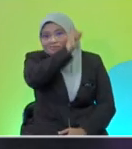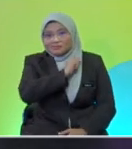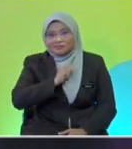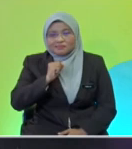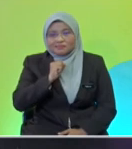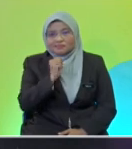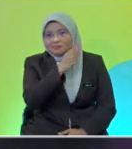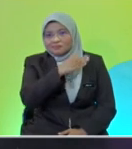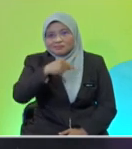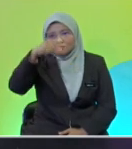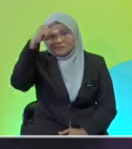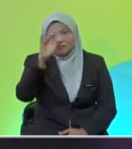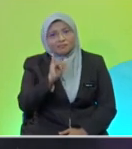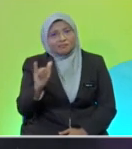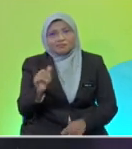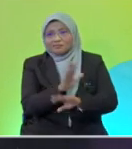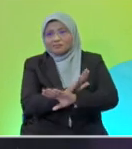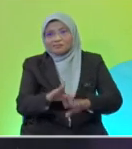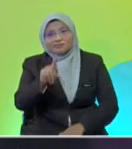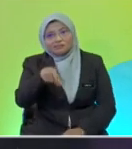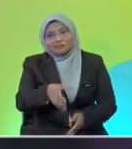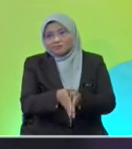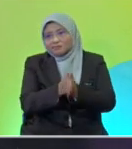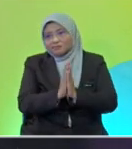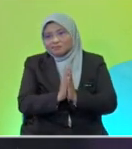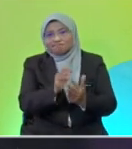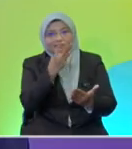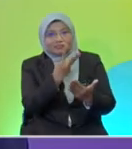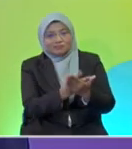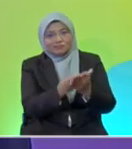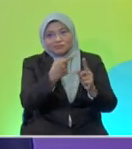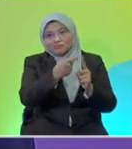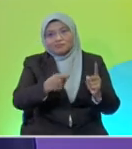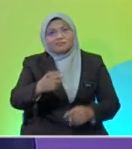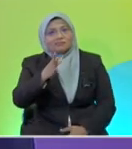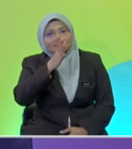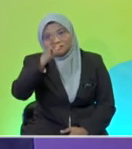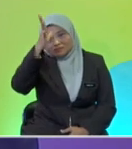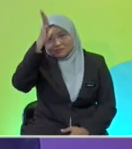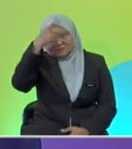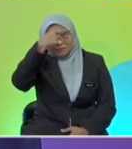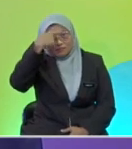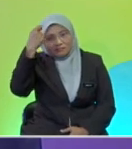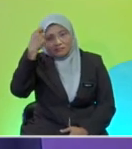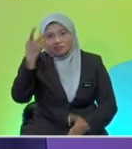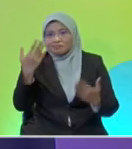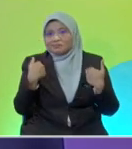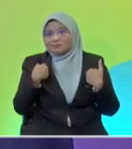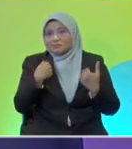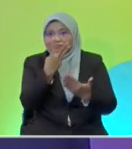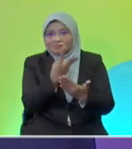perlu meminta duit daripada ibu atau bapaknya masih ada simpanan di Bank tuh mungkin